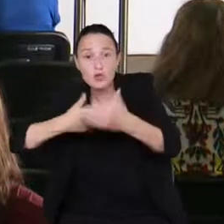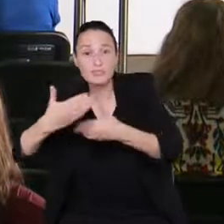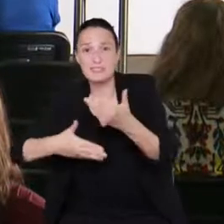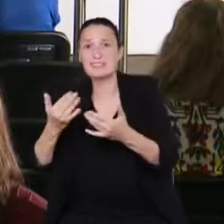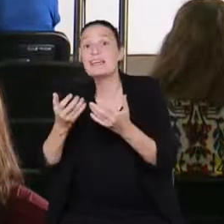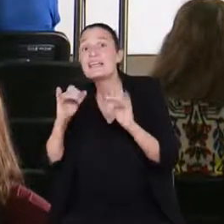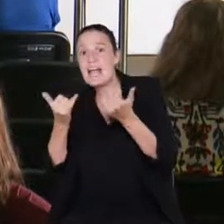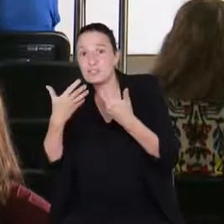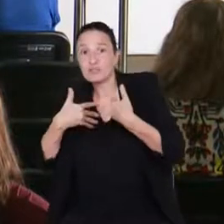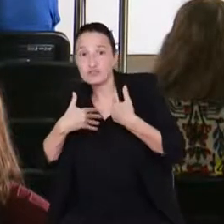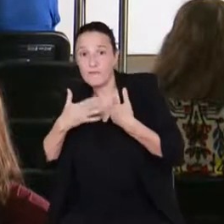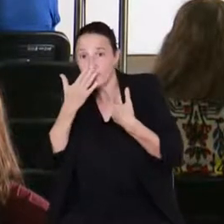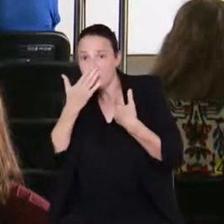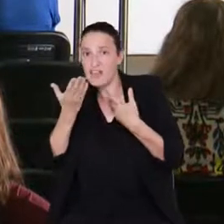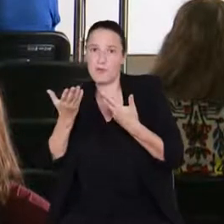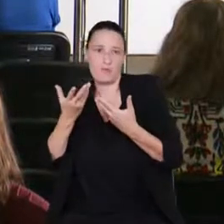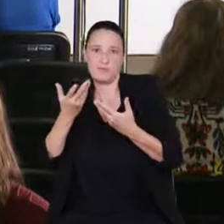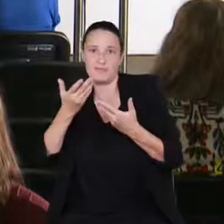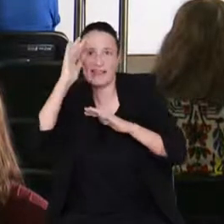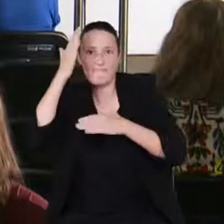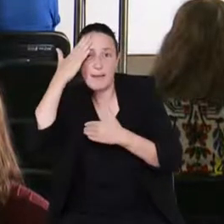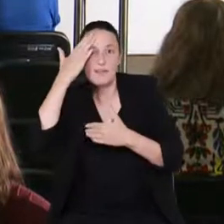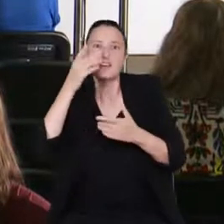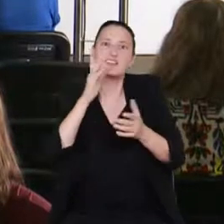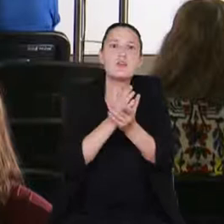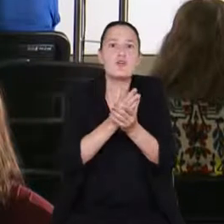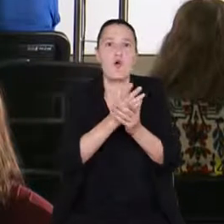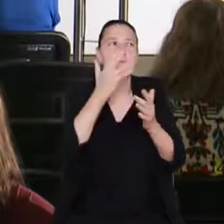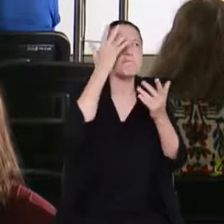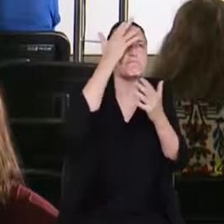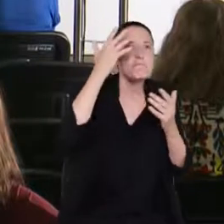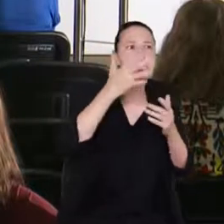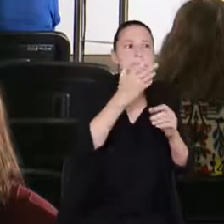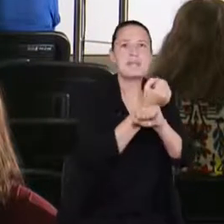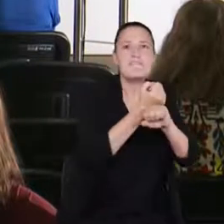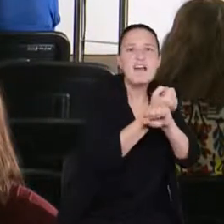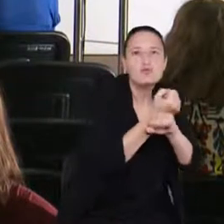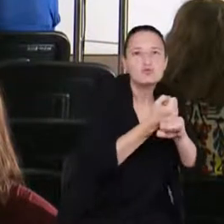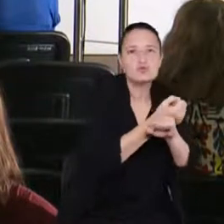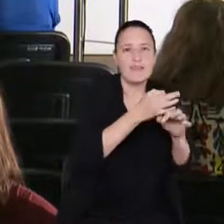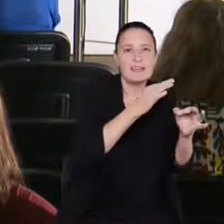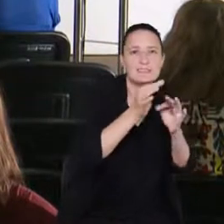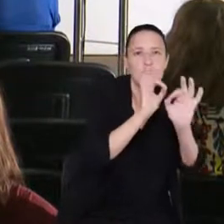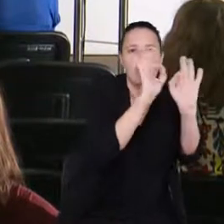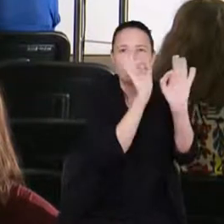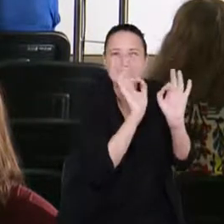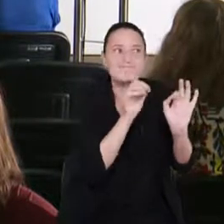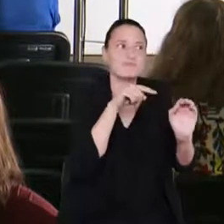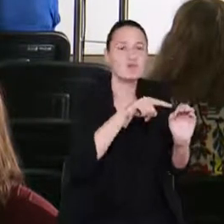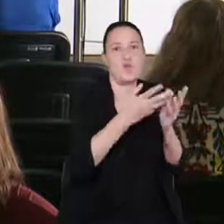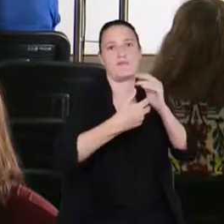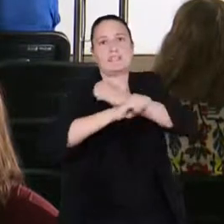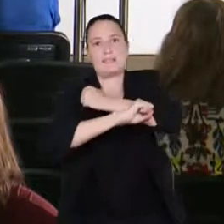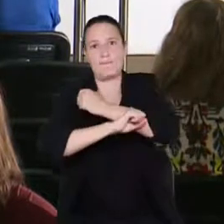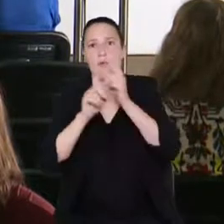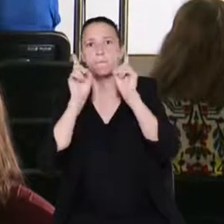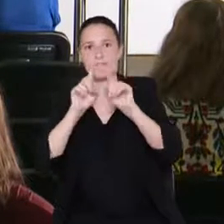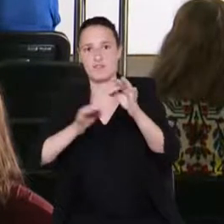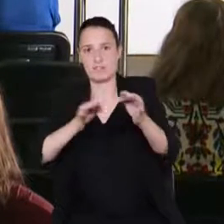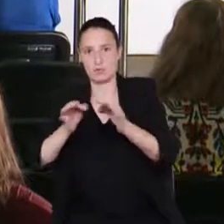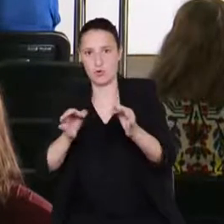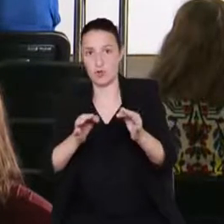nie czytanka dla maluczkich, ale prostackie klisze i fałszywe mity mają wystarczyć zamiast historii Polski. Następuje eliminacja